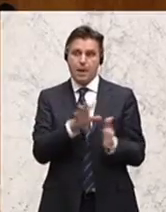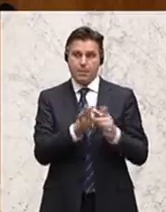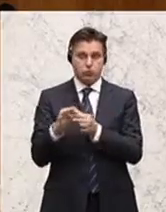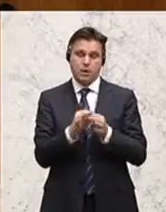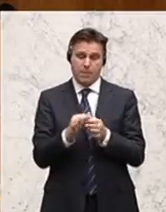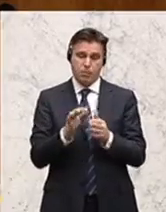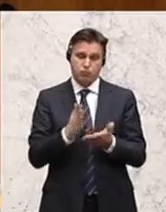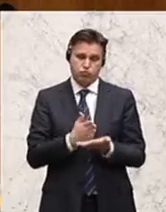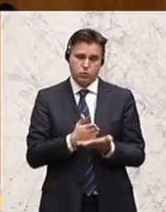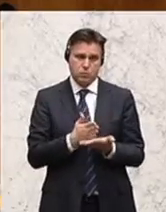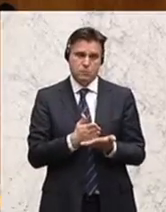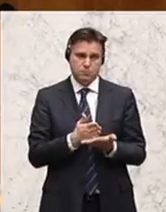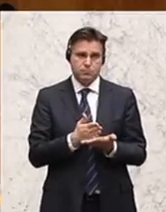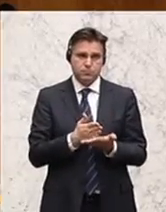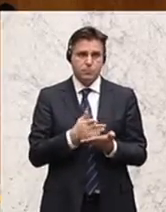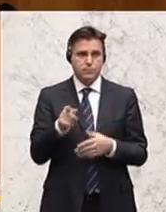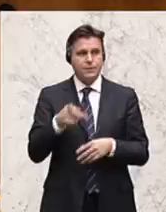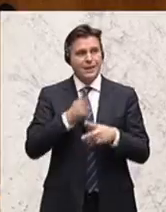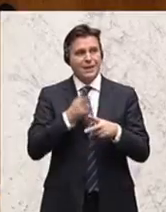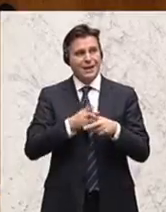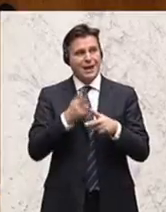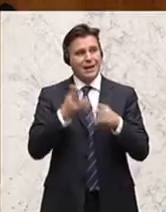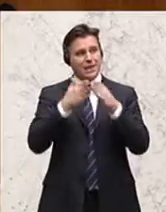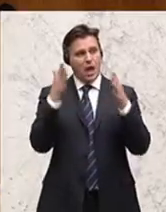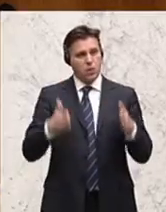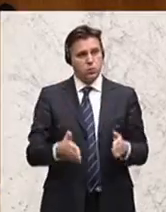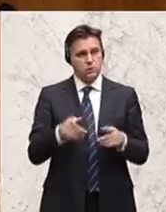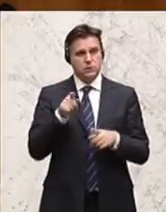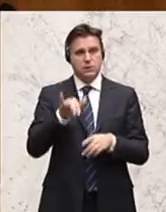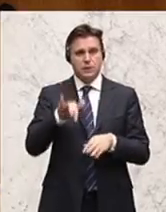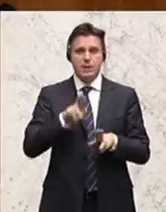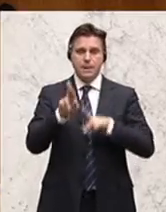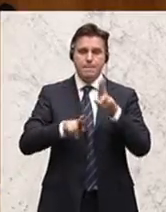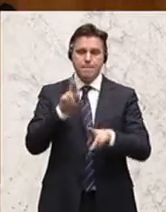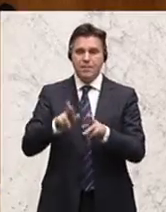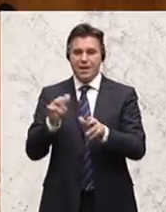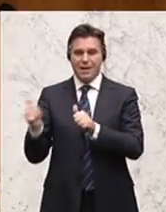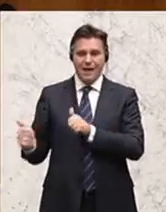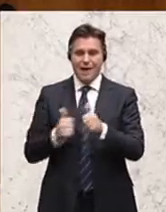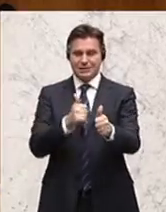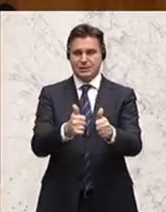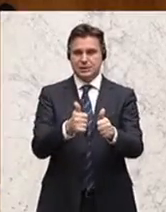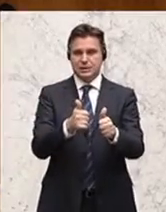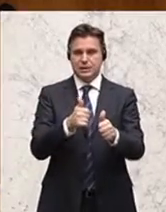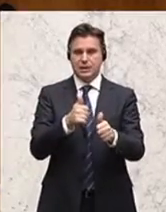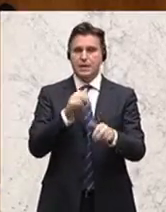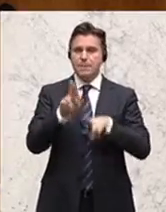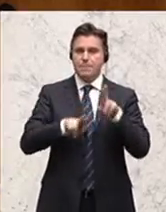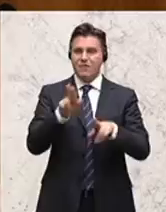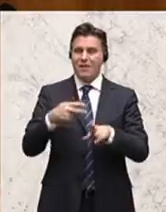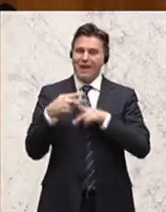denn was im Krankenhaus passiert, dass Pflegeassistenz und Pflegehelfer geregelt